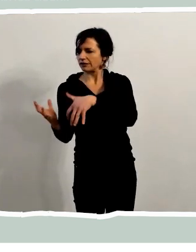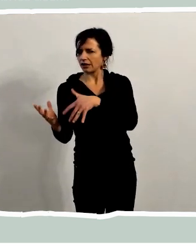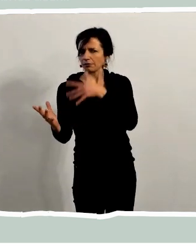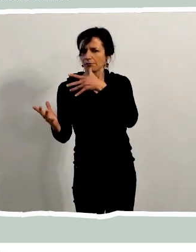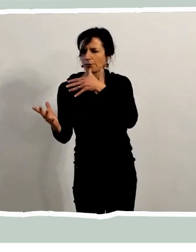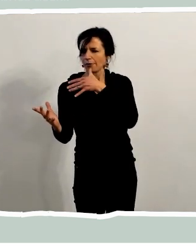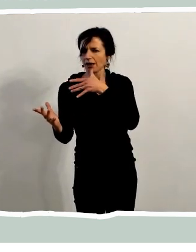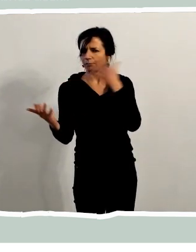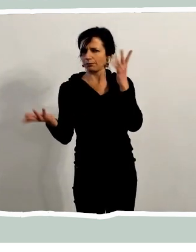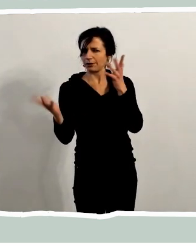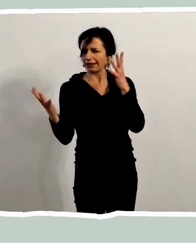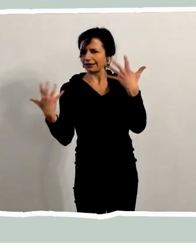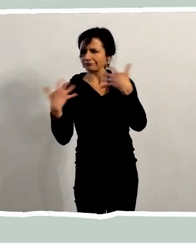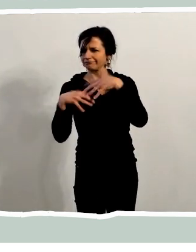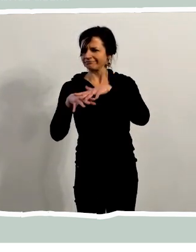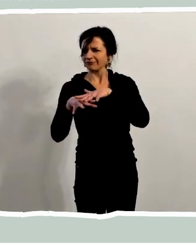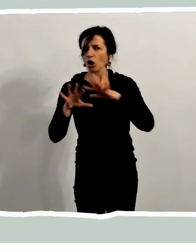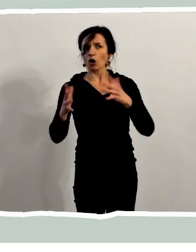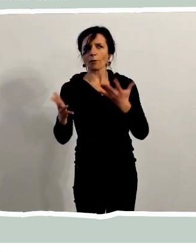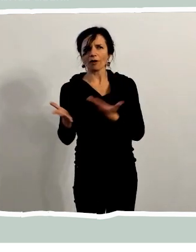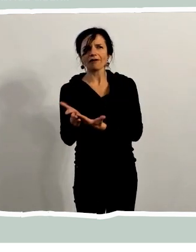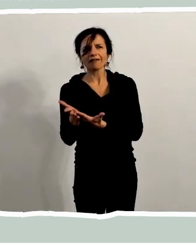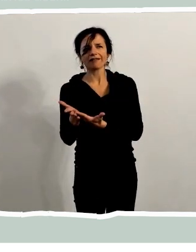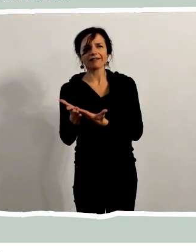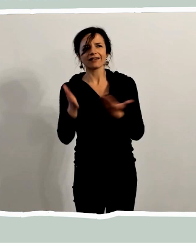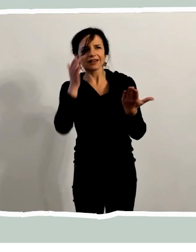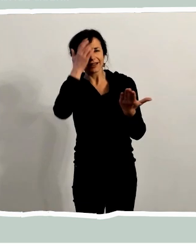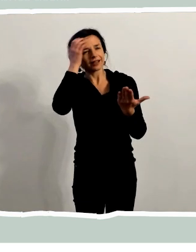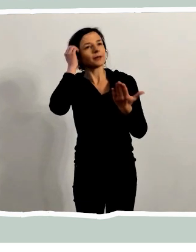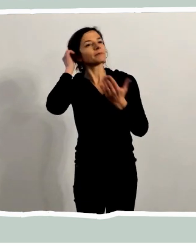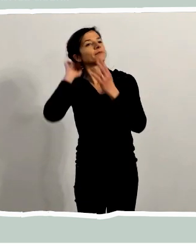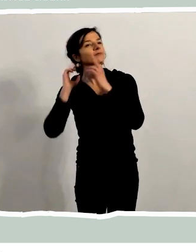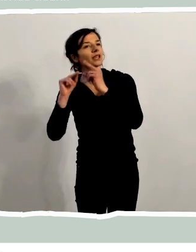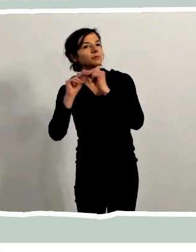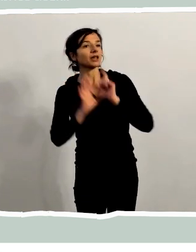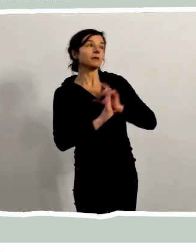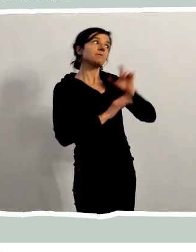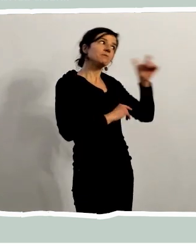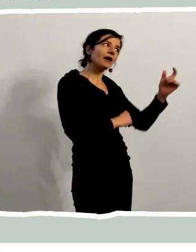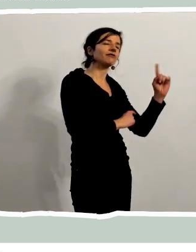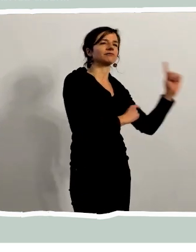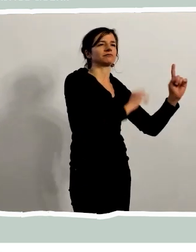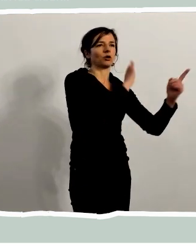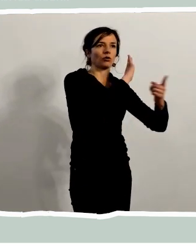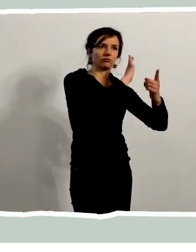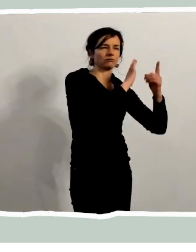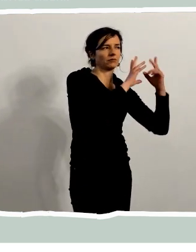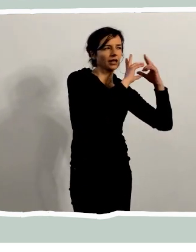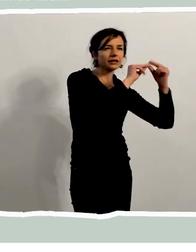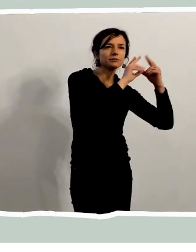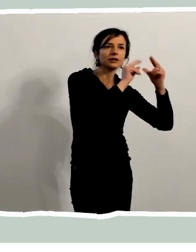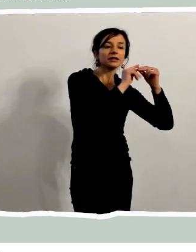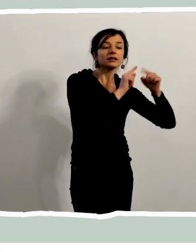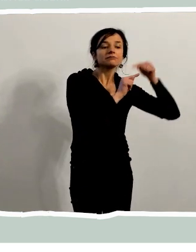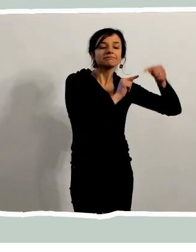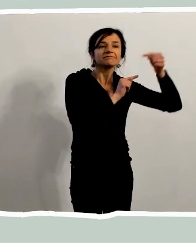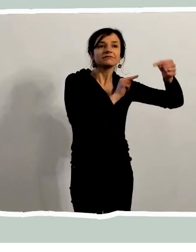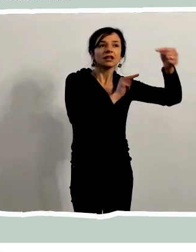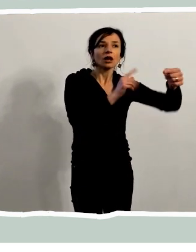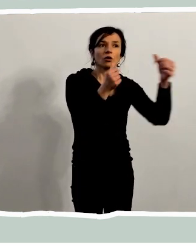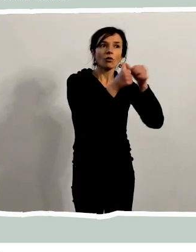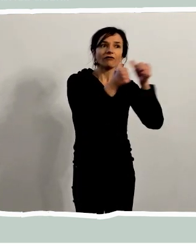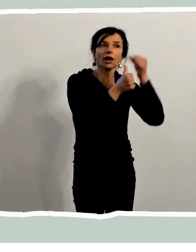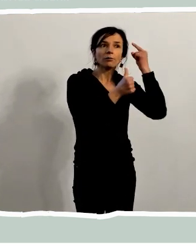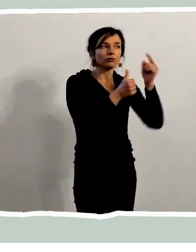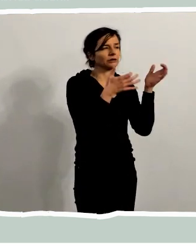ensuite, le docteur Vaudin reprendra à nouveau la parole pour vous donner des pistes pour essayer de réduire l'exposition aux